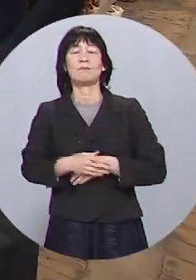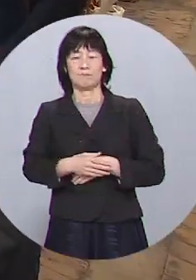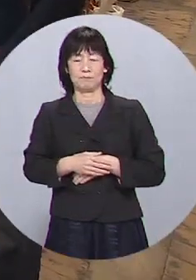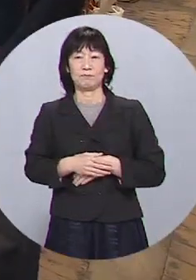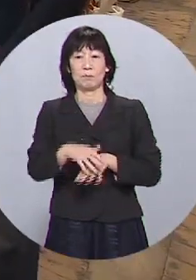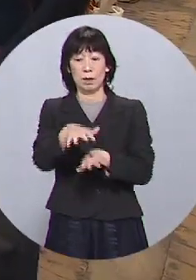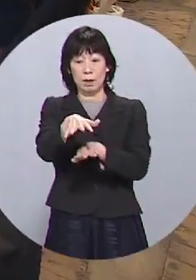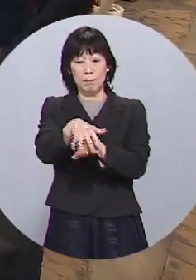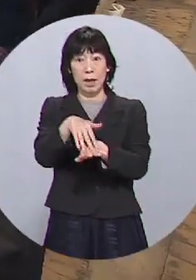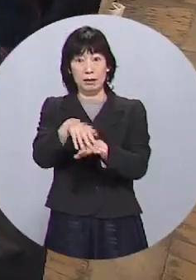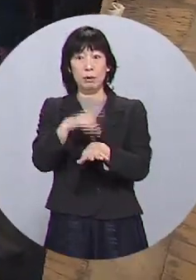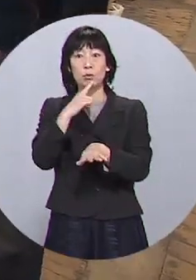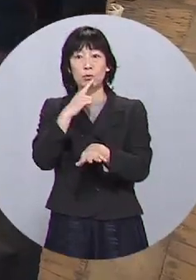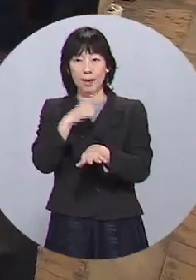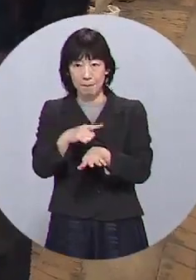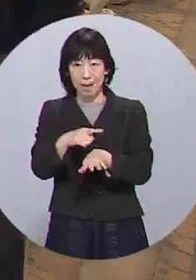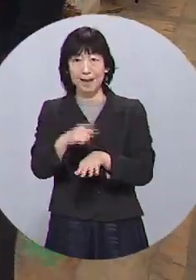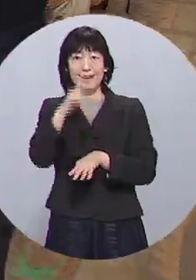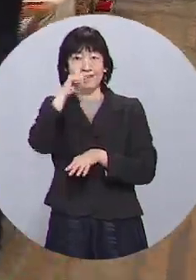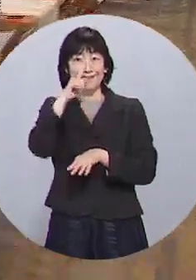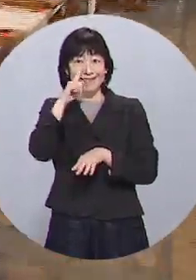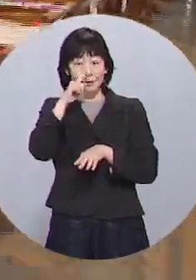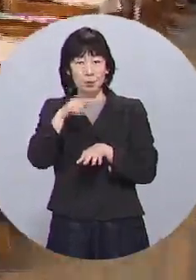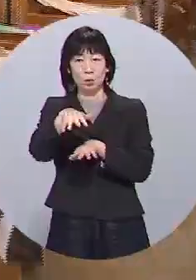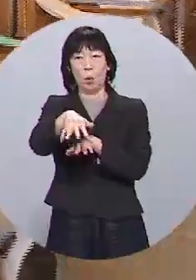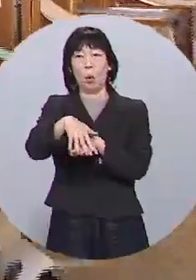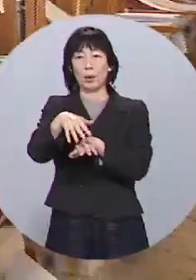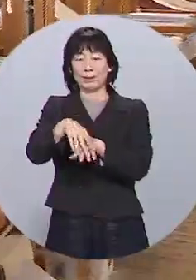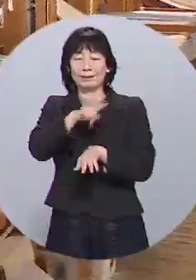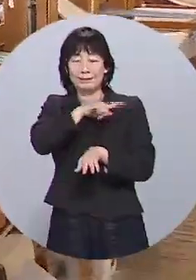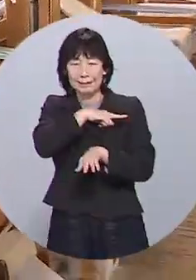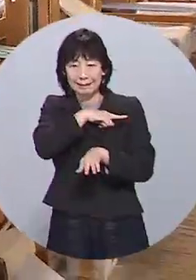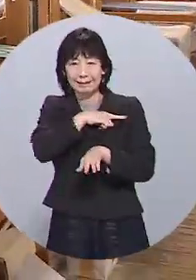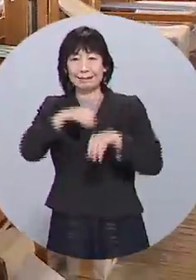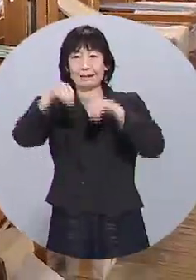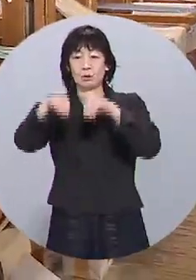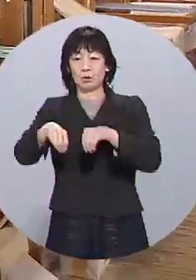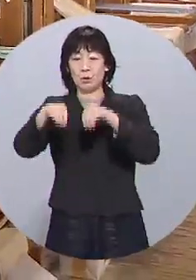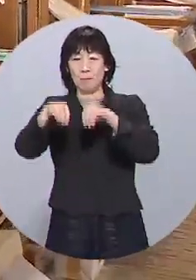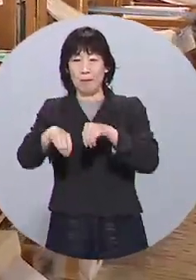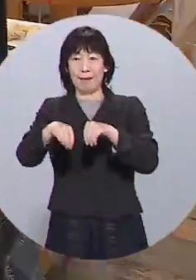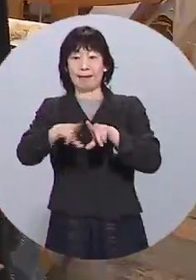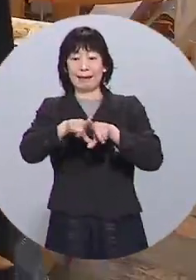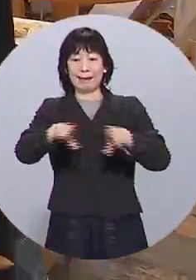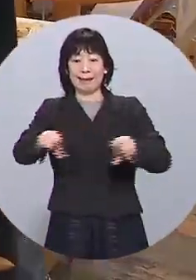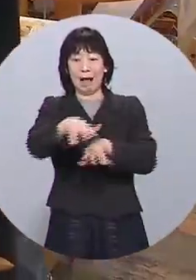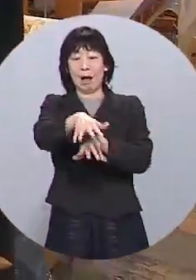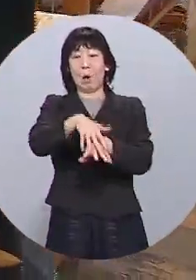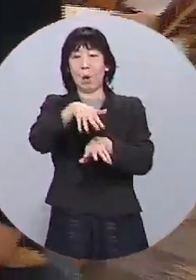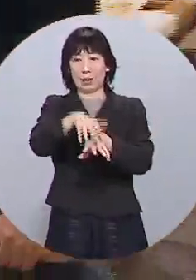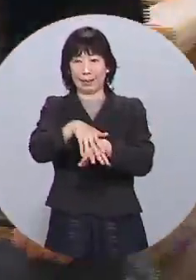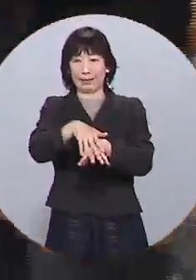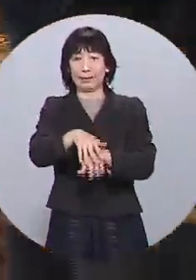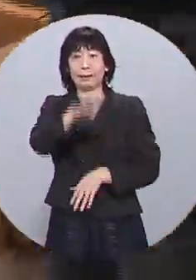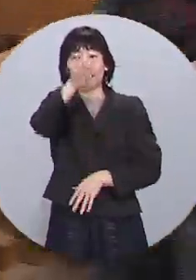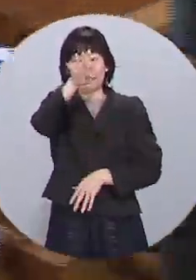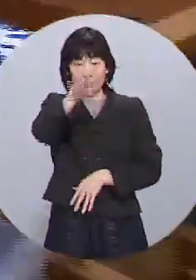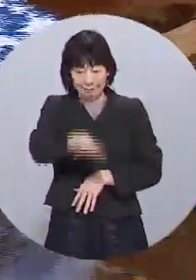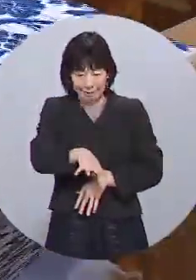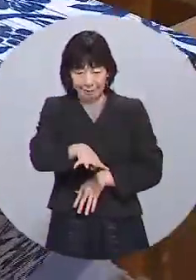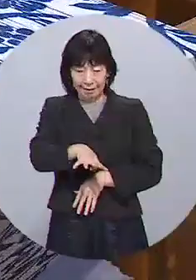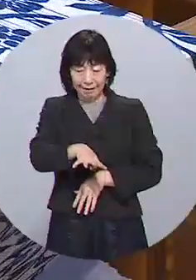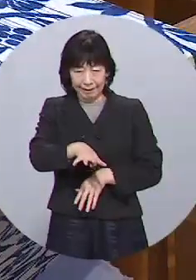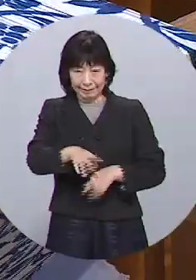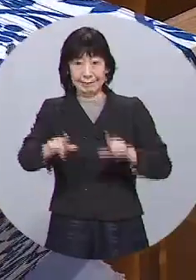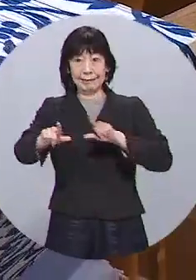銘仙の定義は絹の織物で先染めの平織物です。はい、縦糸だけに型染め